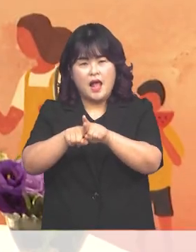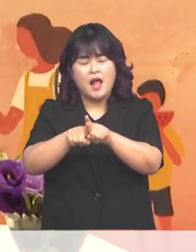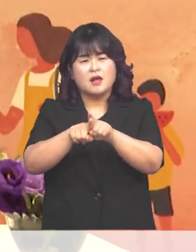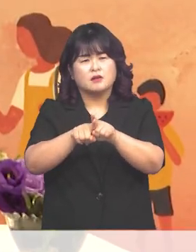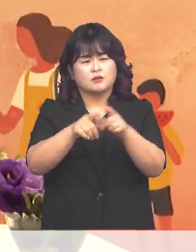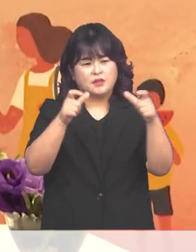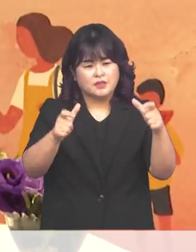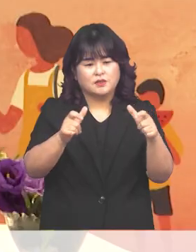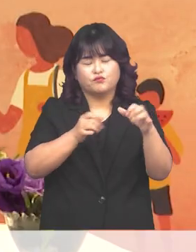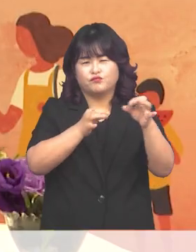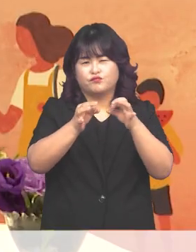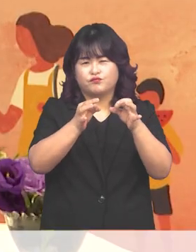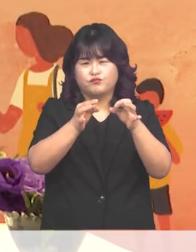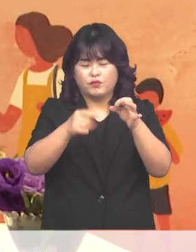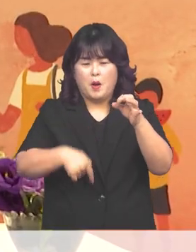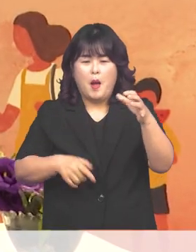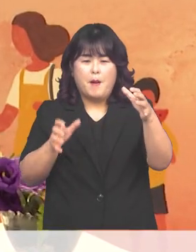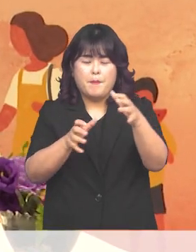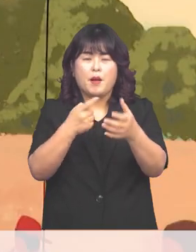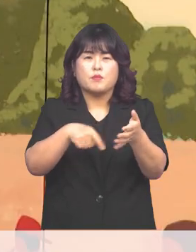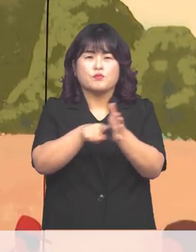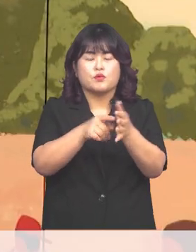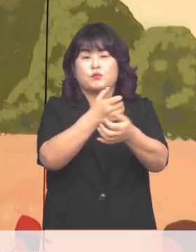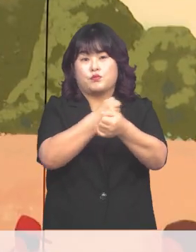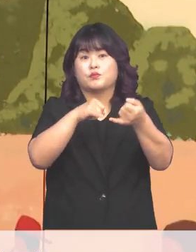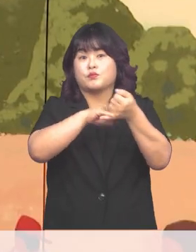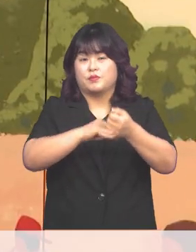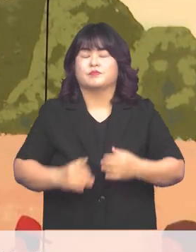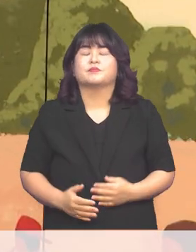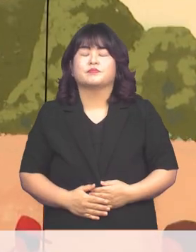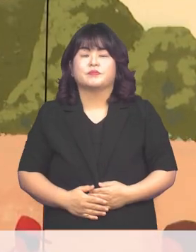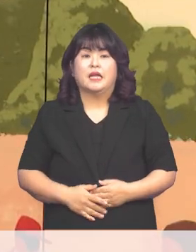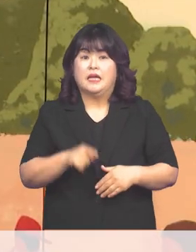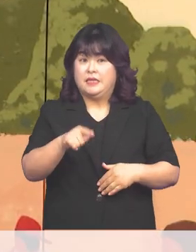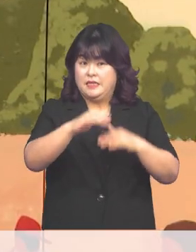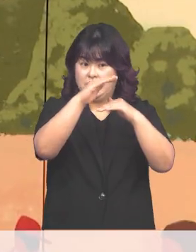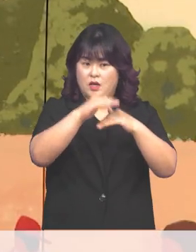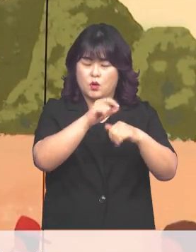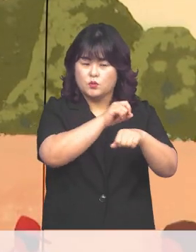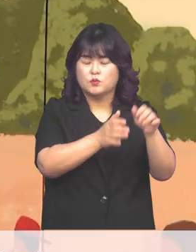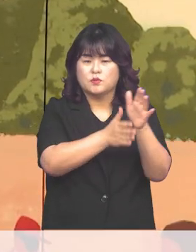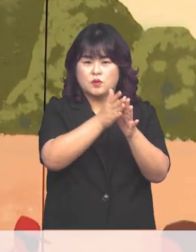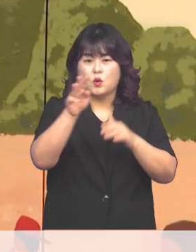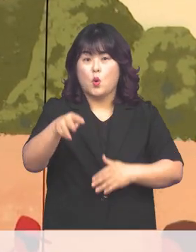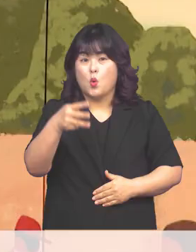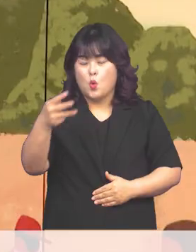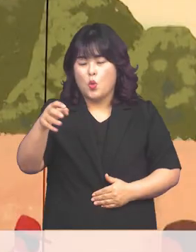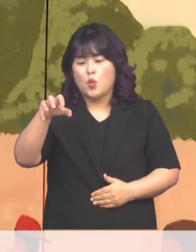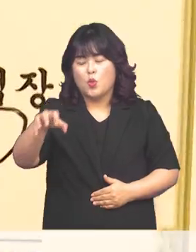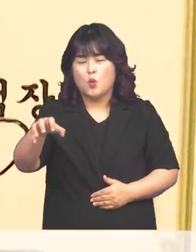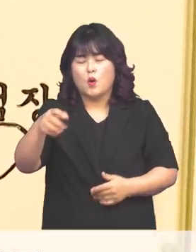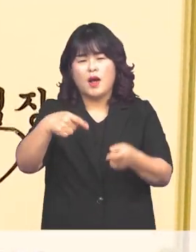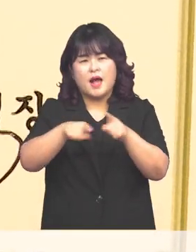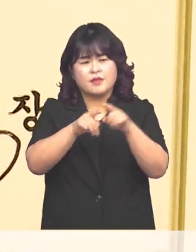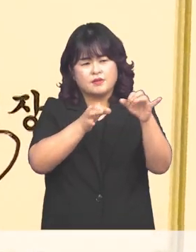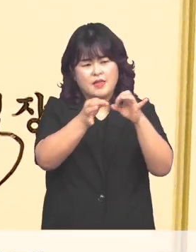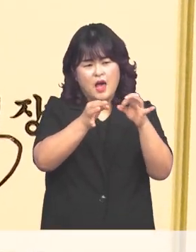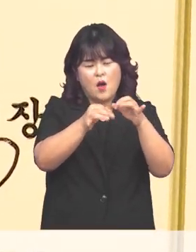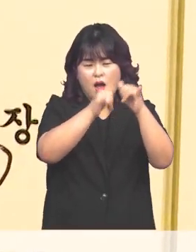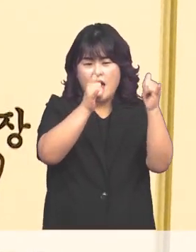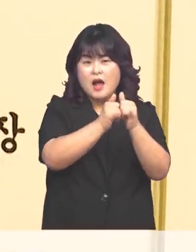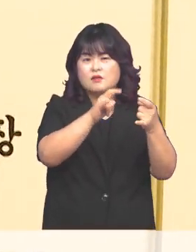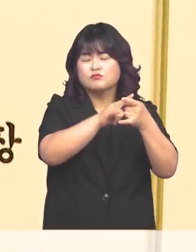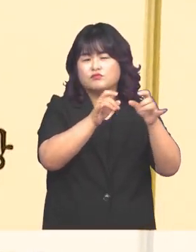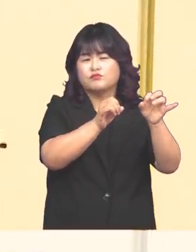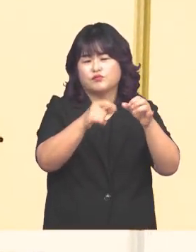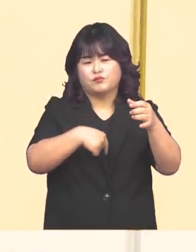경제를 활성화하기 위한 상생연대 협약을 체결했습니다. 협약에 따라 시와 롯데몰 수지점은 용인 지역 사회적 경제기업이